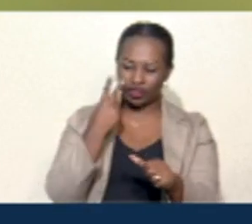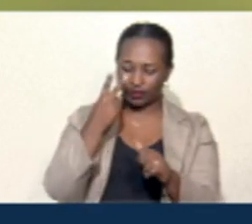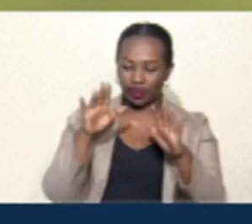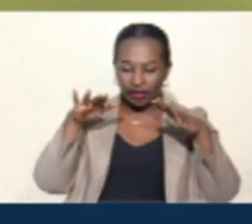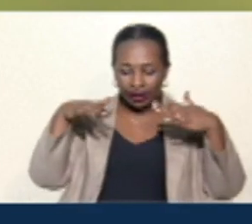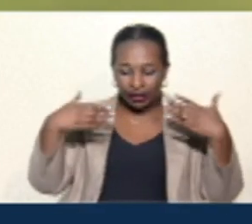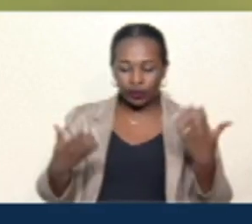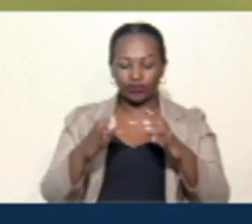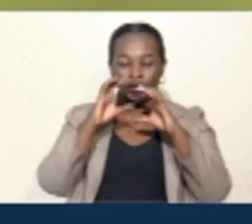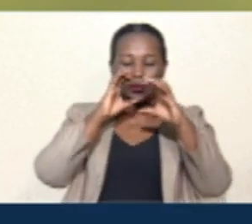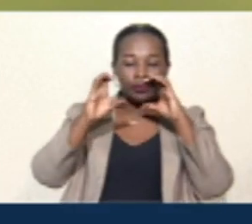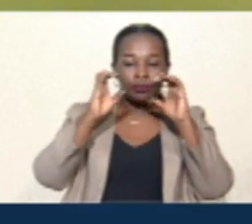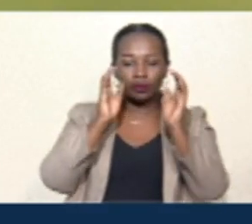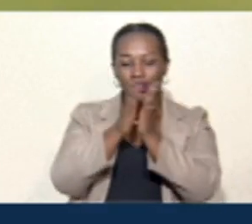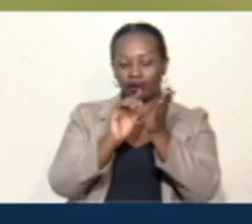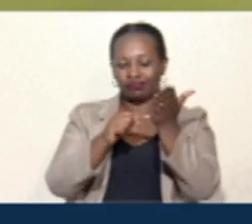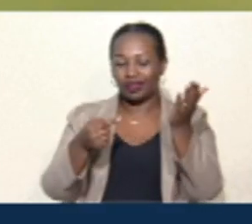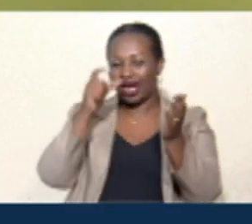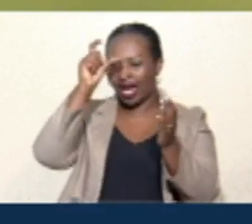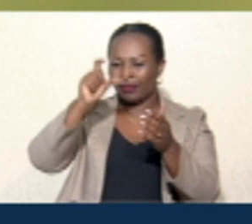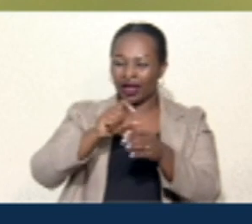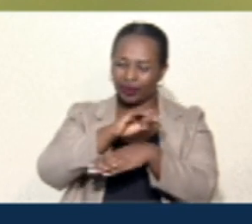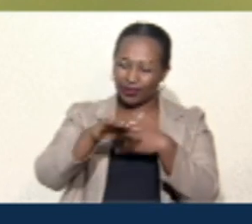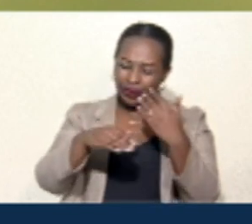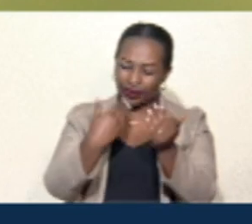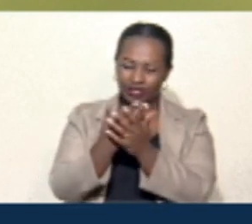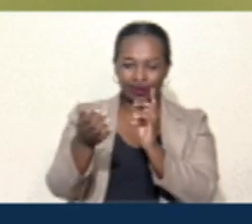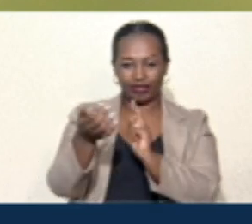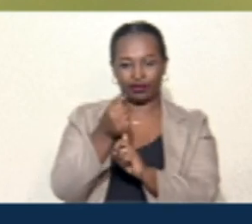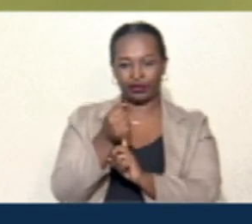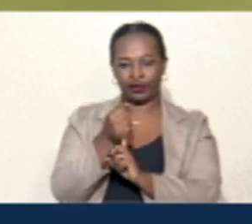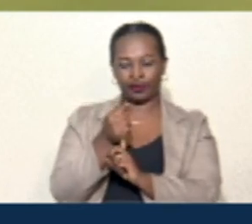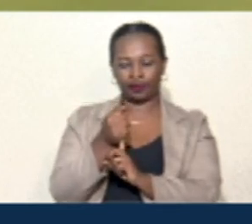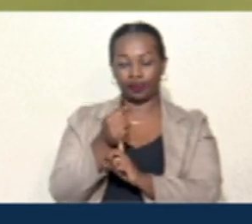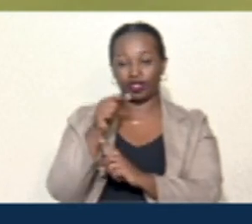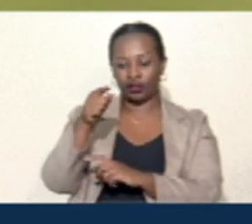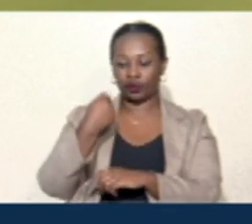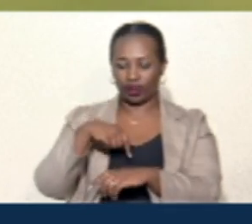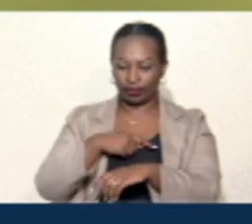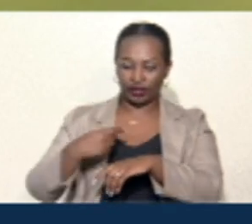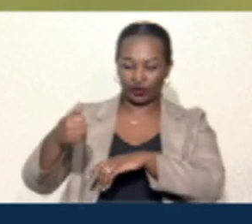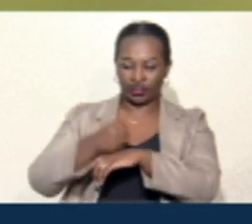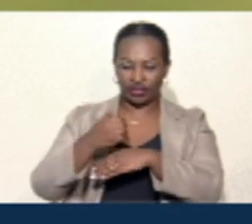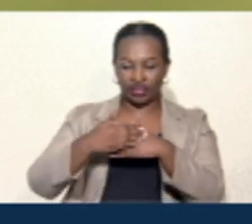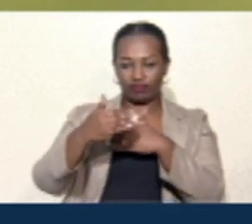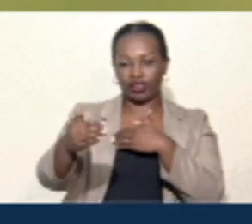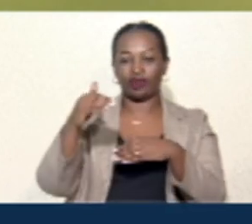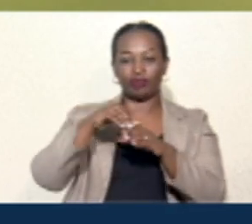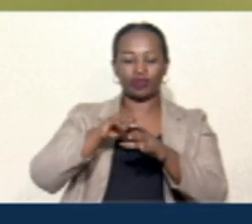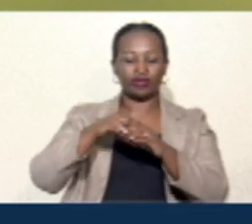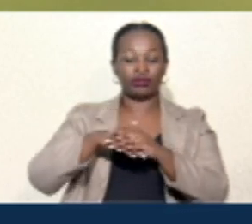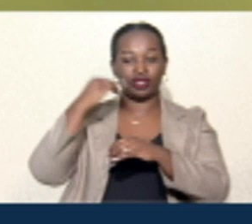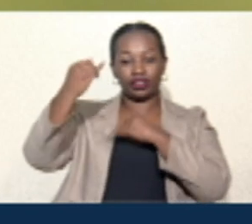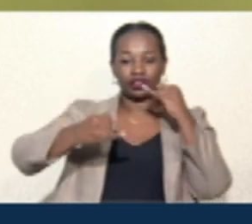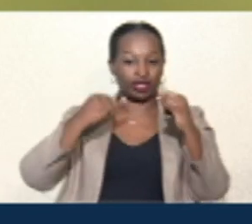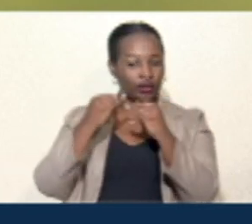tumanaho ryagera ku bantu bose akaba ari nacyo dushize imbere ari muri uru rugaga mpuzamahanga